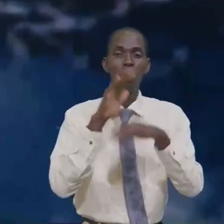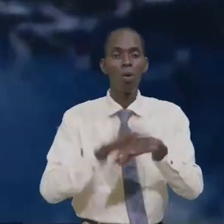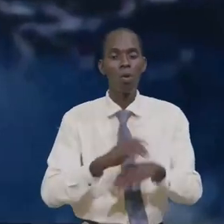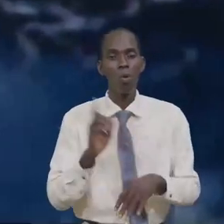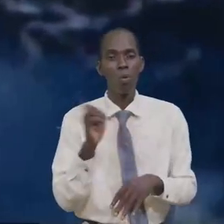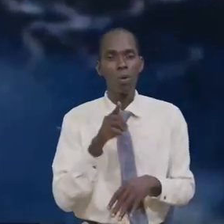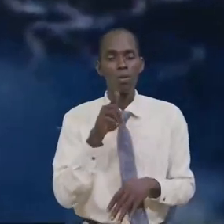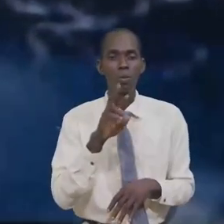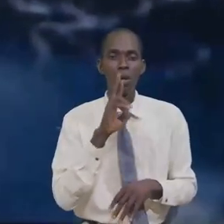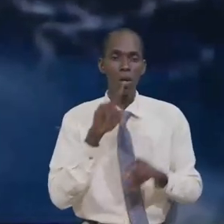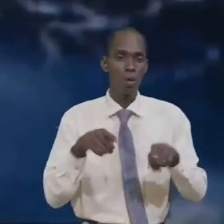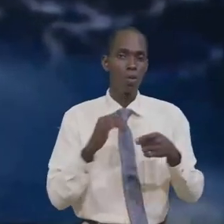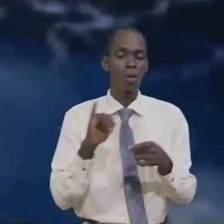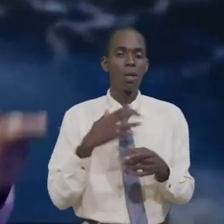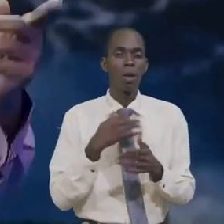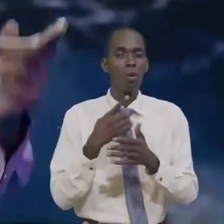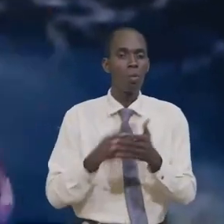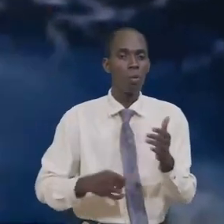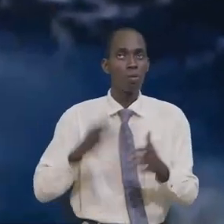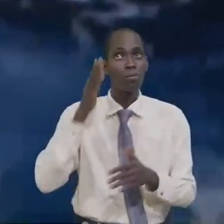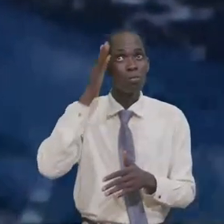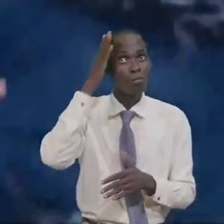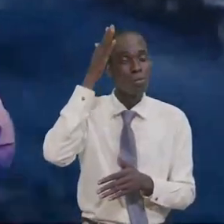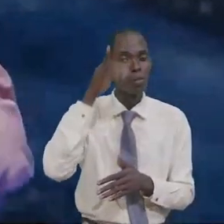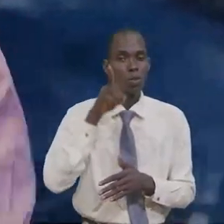et la destination que vous avez